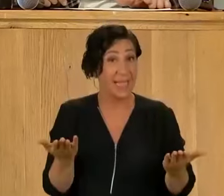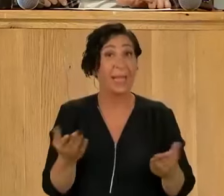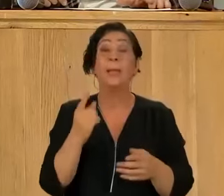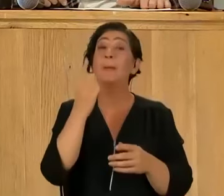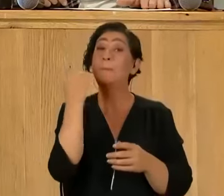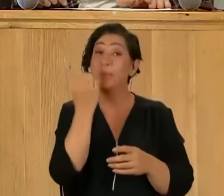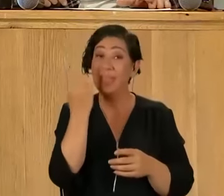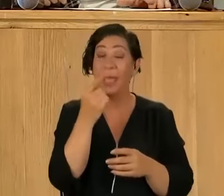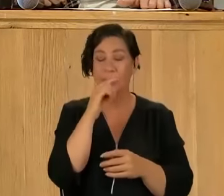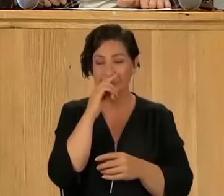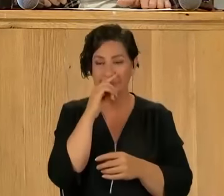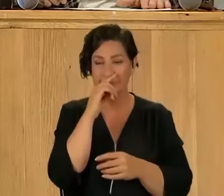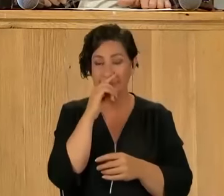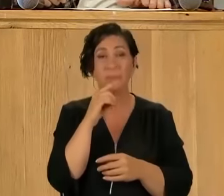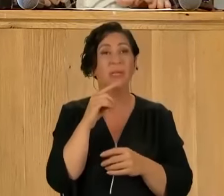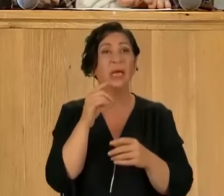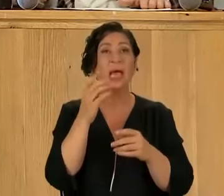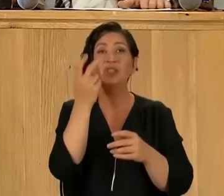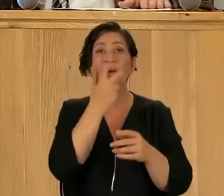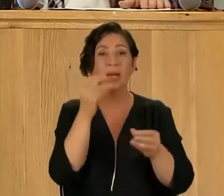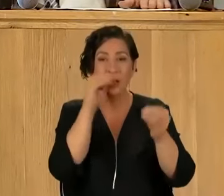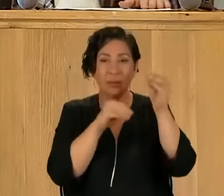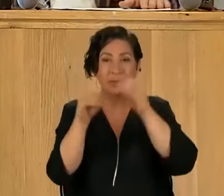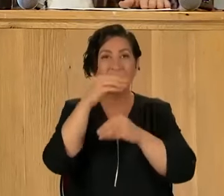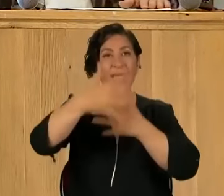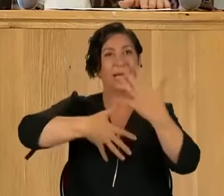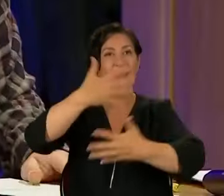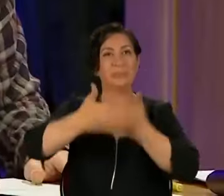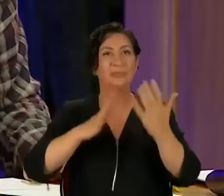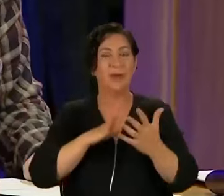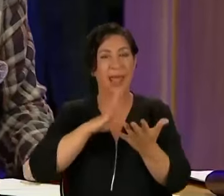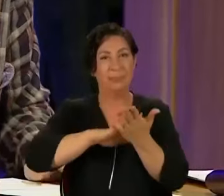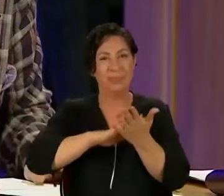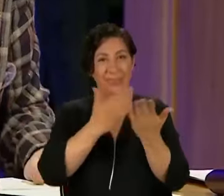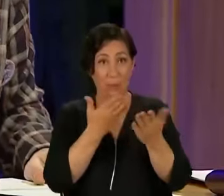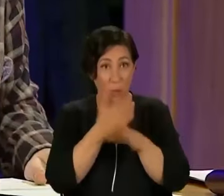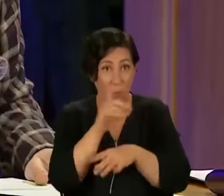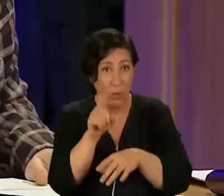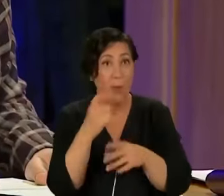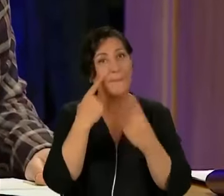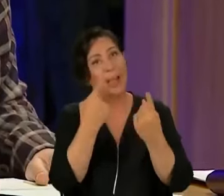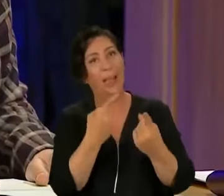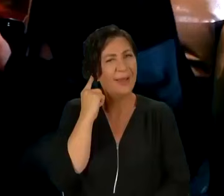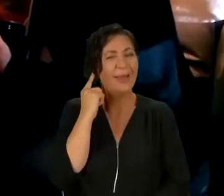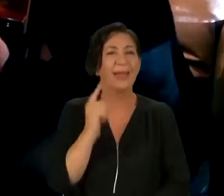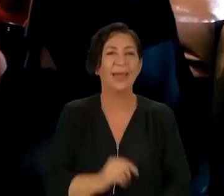bir de cover şarkıların kolajı var elimizde. Öyle mi? Ona da bir